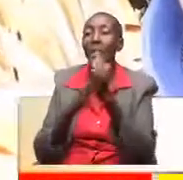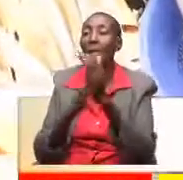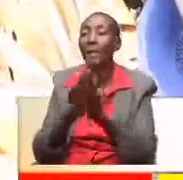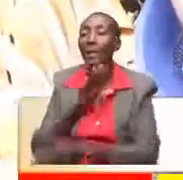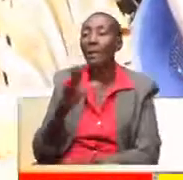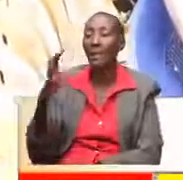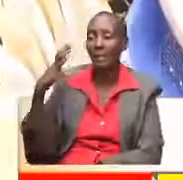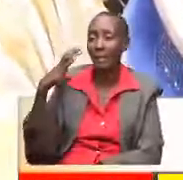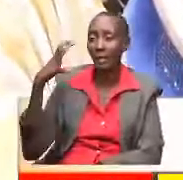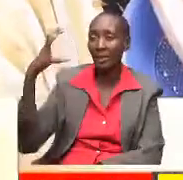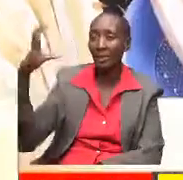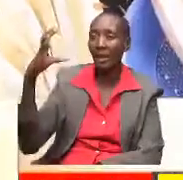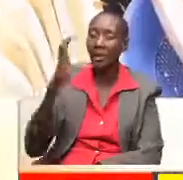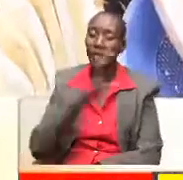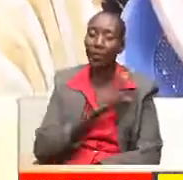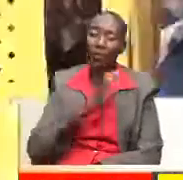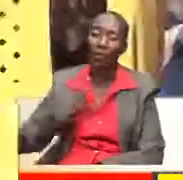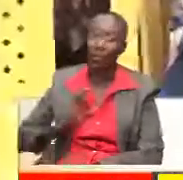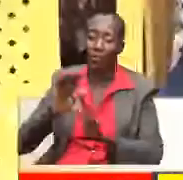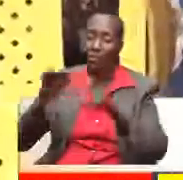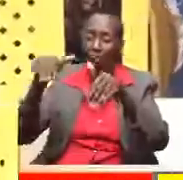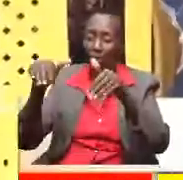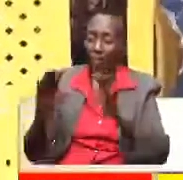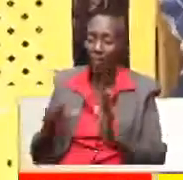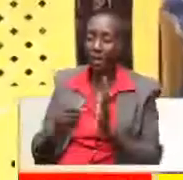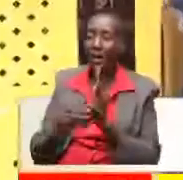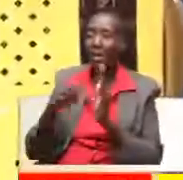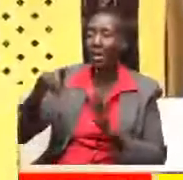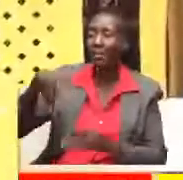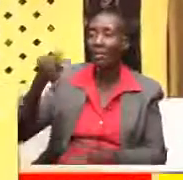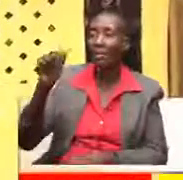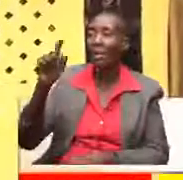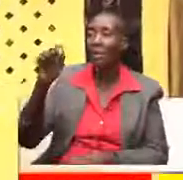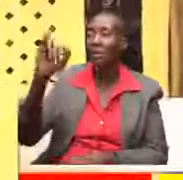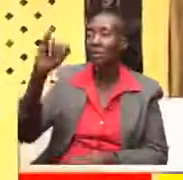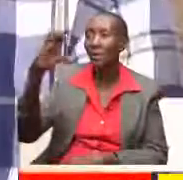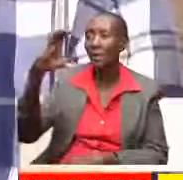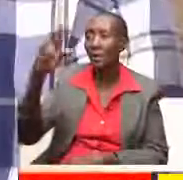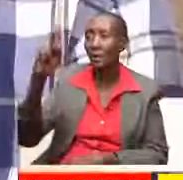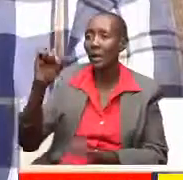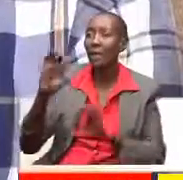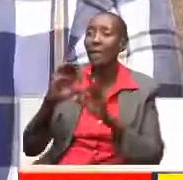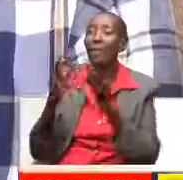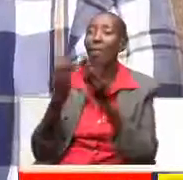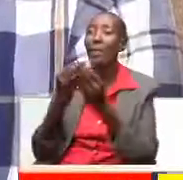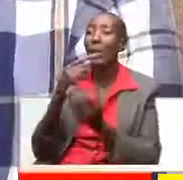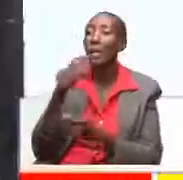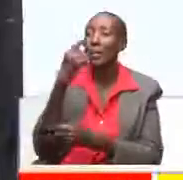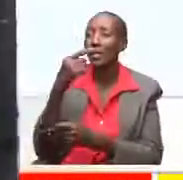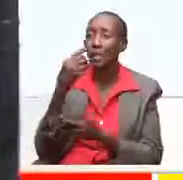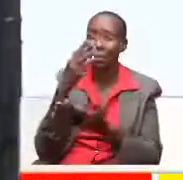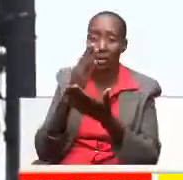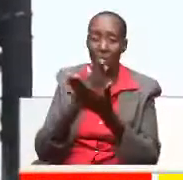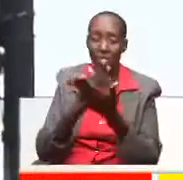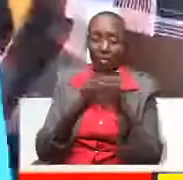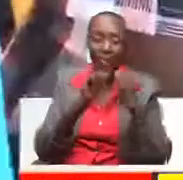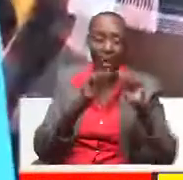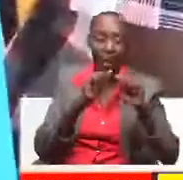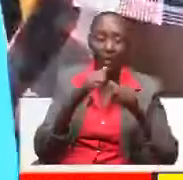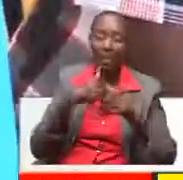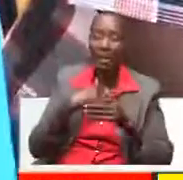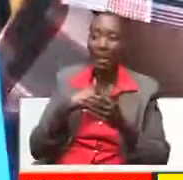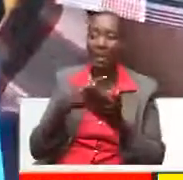wa kamati ya mazishi Patrick Mbogwa, familia hii imesema kuwa ingawaje kulikuwa na maelewano ya kulipa